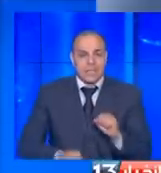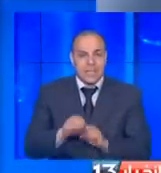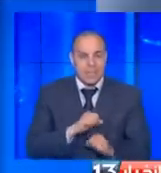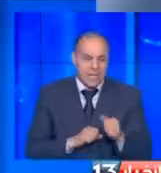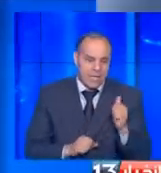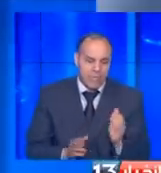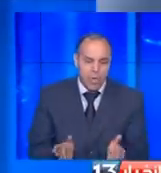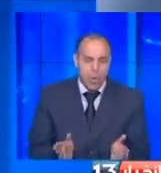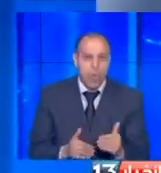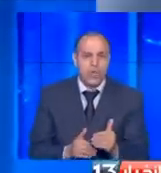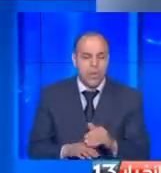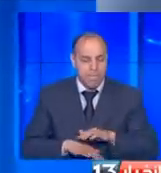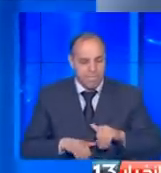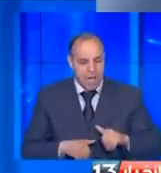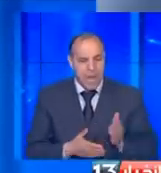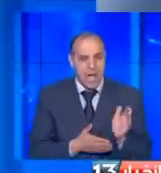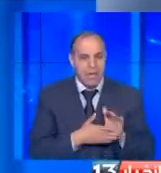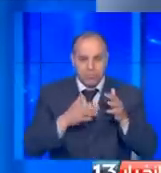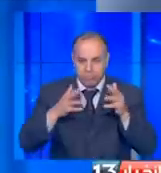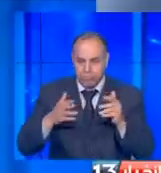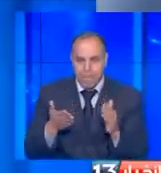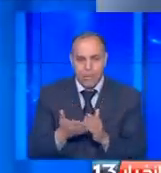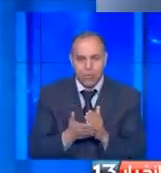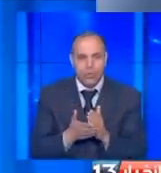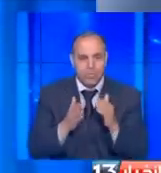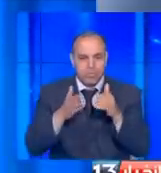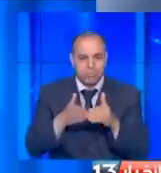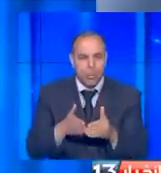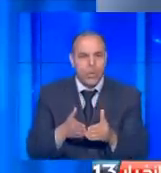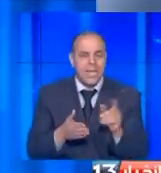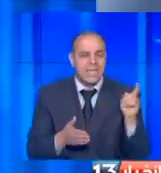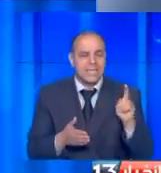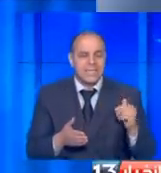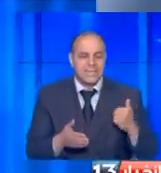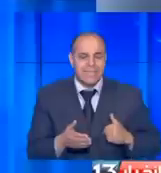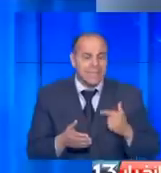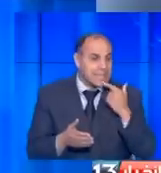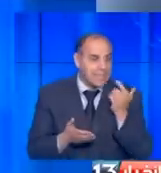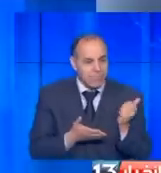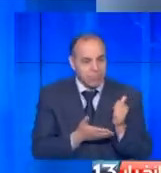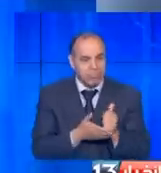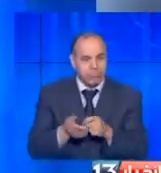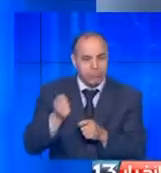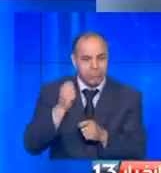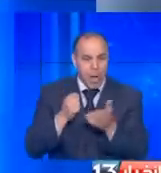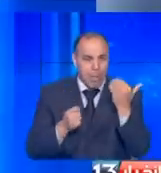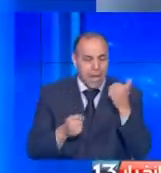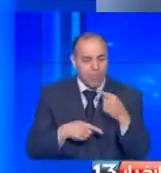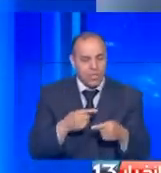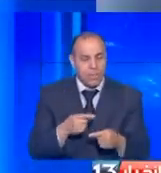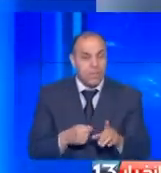انتظمت أمس الورشة الختامية لعرض نتائج مشروع الميناء الأزرق بجرجيس نموذج لتعزيز الصيد التقليدي